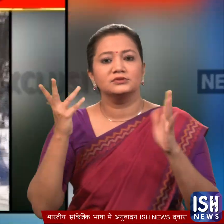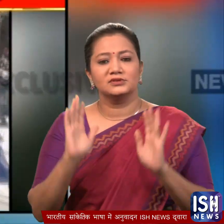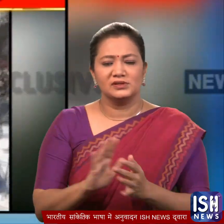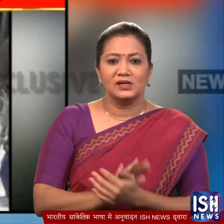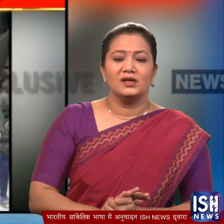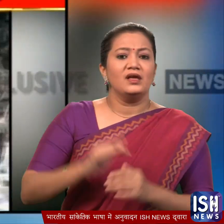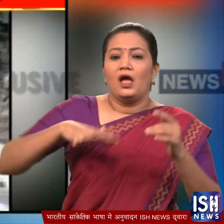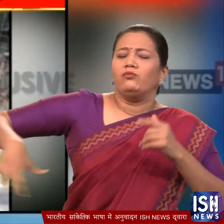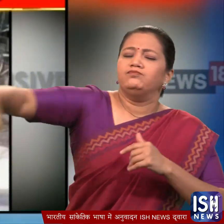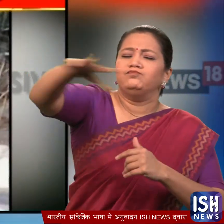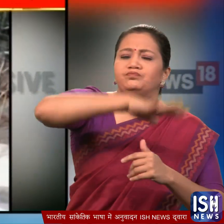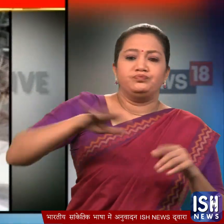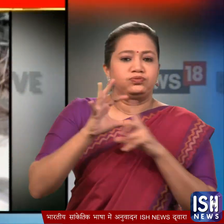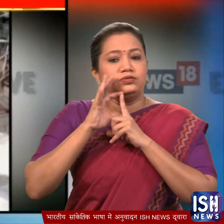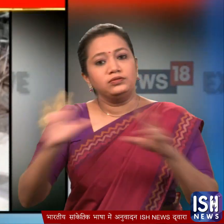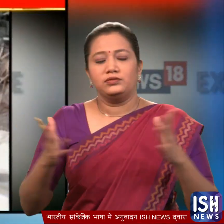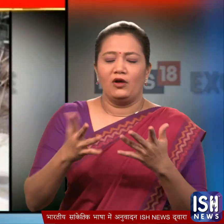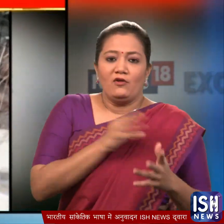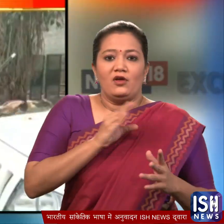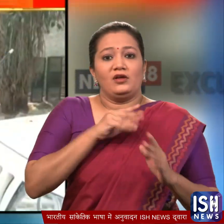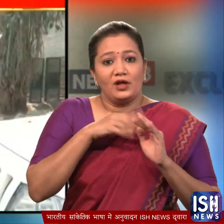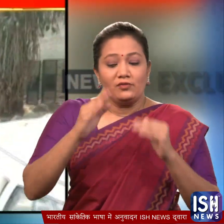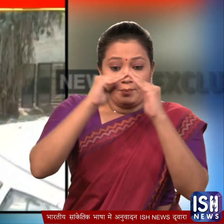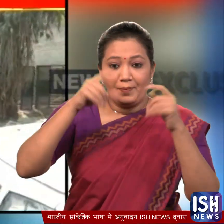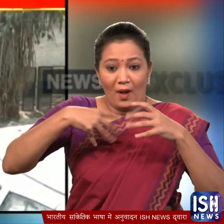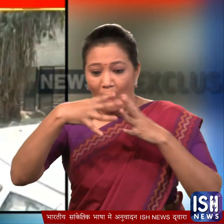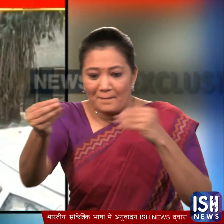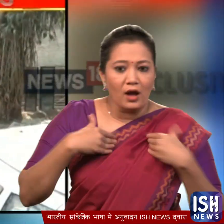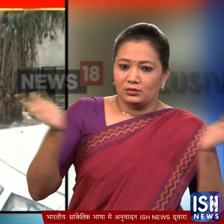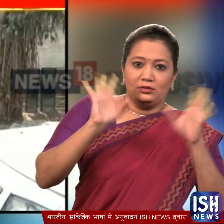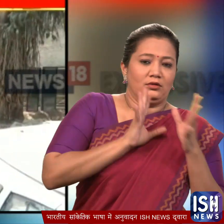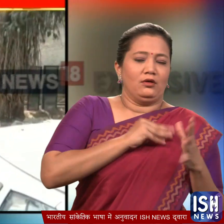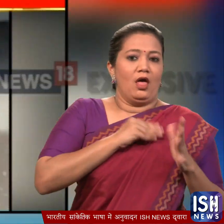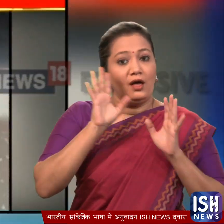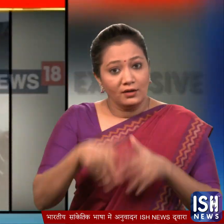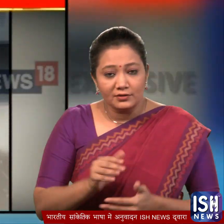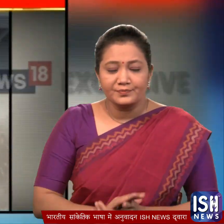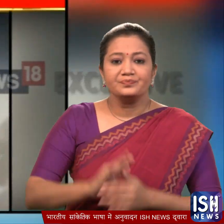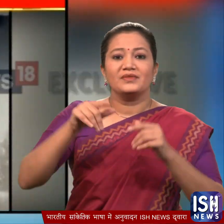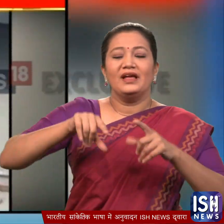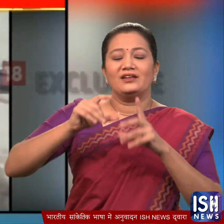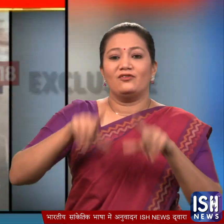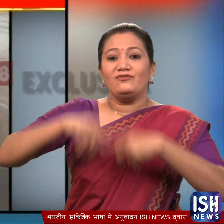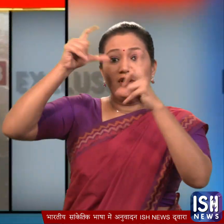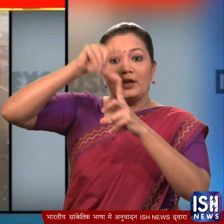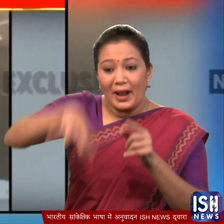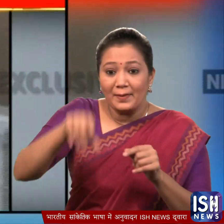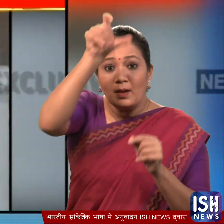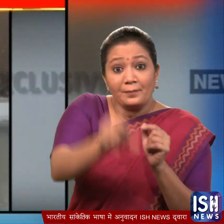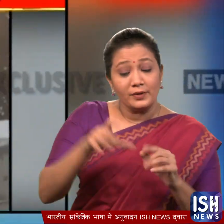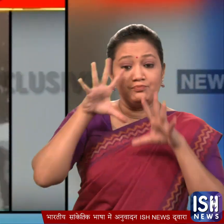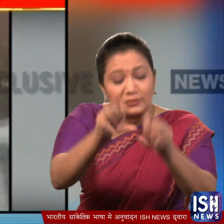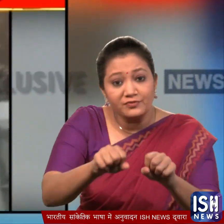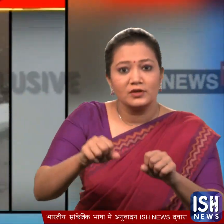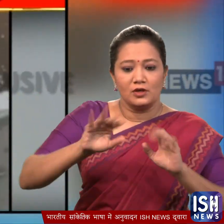भाग जाता। उसकी मौजूदगी ने पूरे इलाके में दहशत फैला दी। लोगों का घर से बाहर निकलना भी मुश्किल हो गया। इस बीच उसने वन विभाग के एक कर्मचारी पर